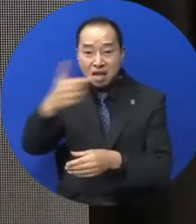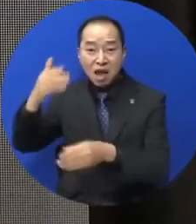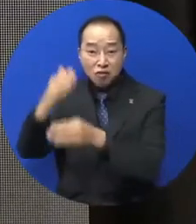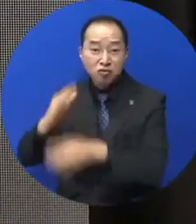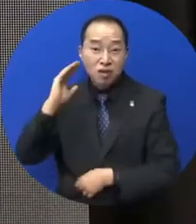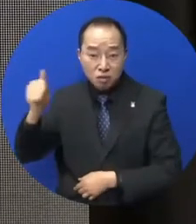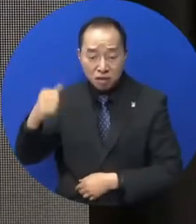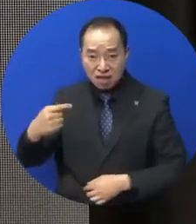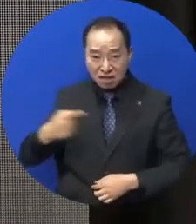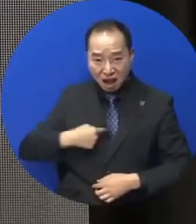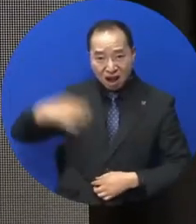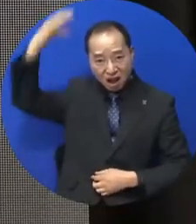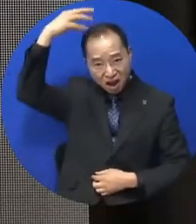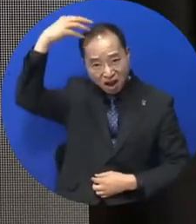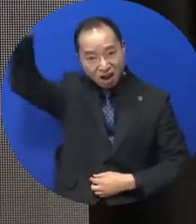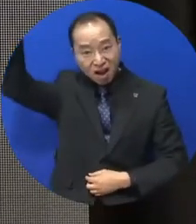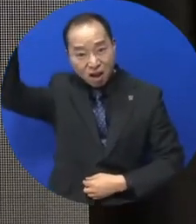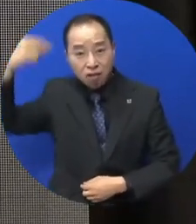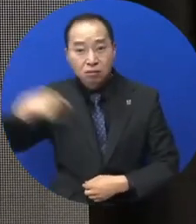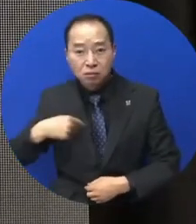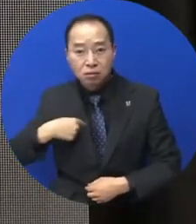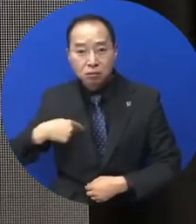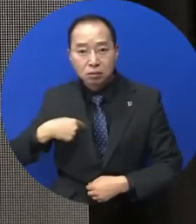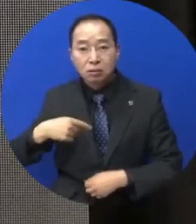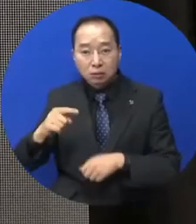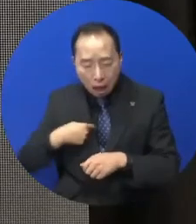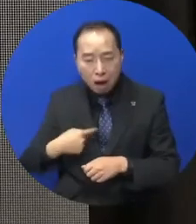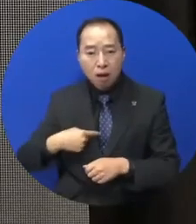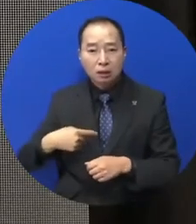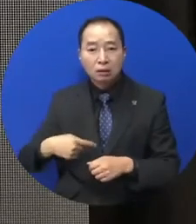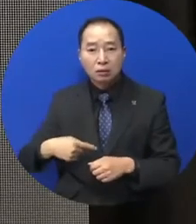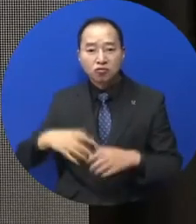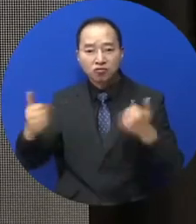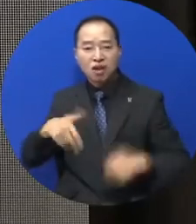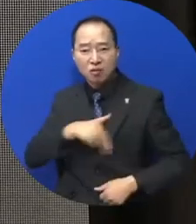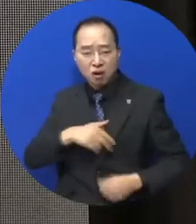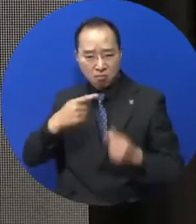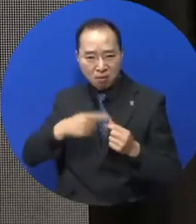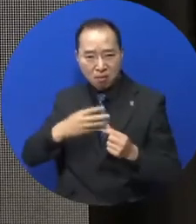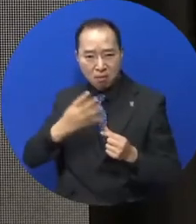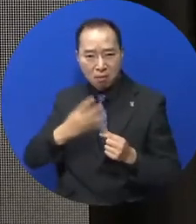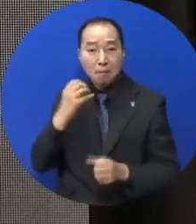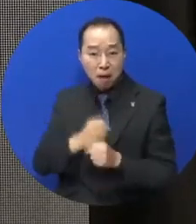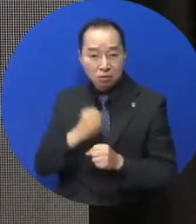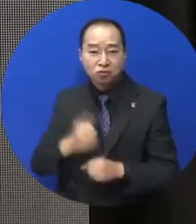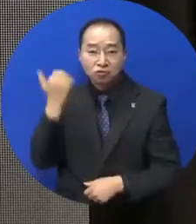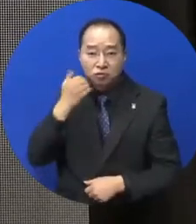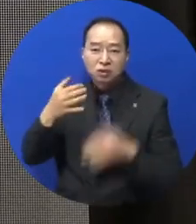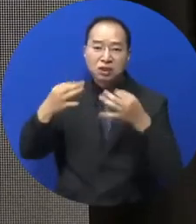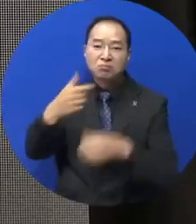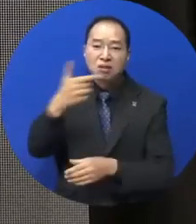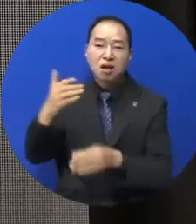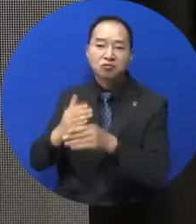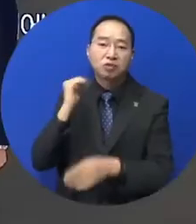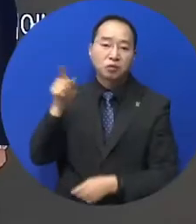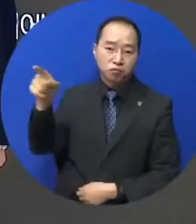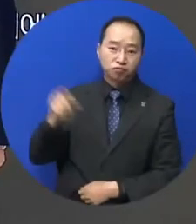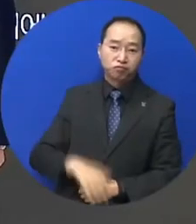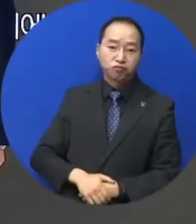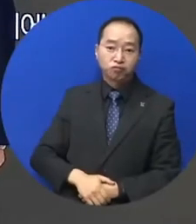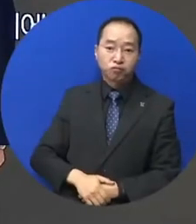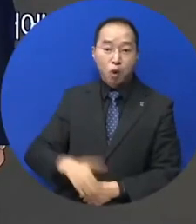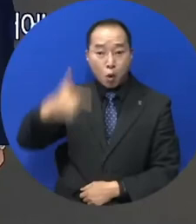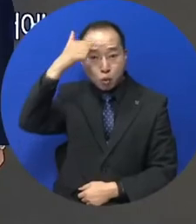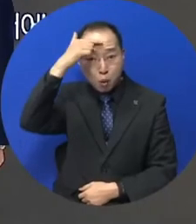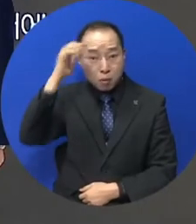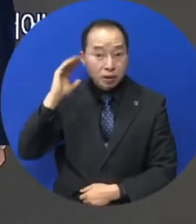영입해서 오늘날의 사선 국회의원을 만들어 주셨습니다. 노무현 대통령께서 대통령